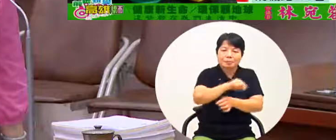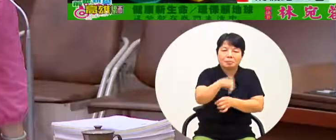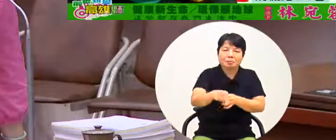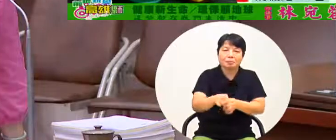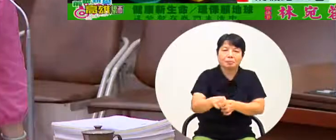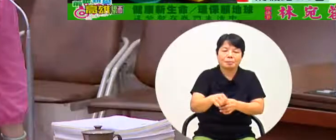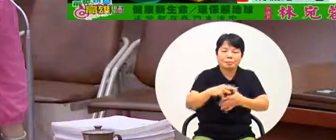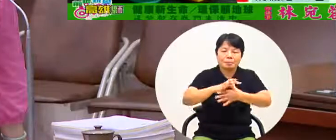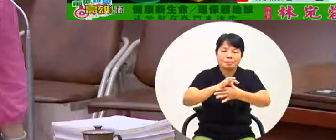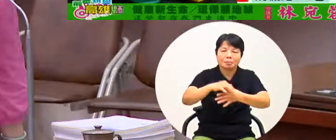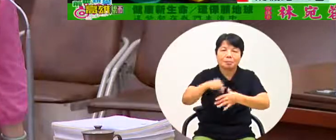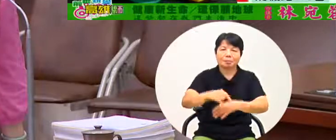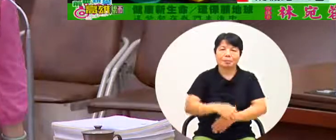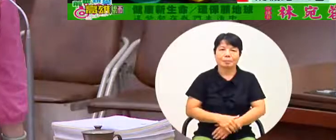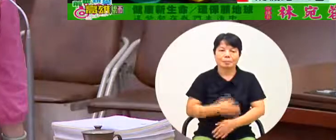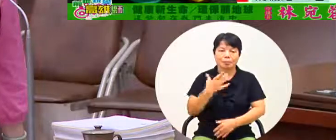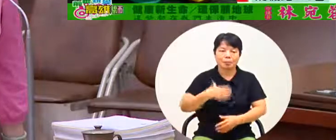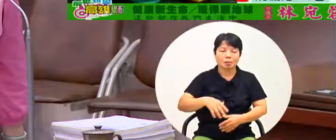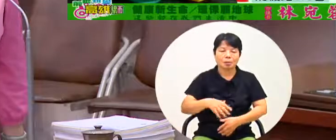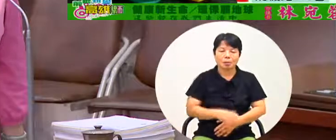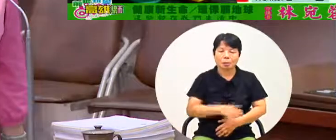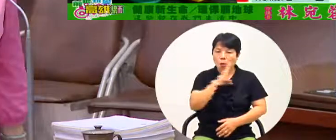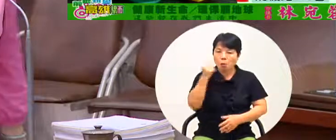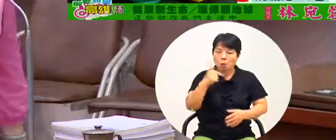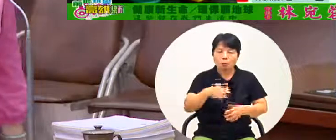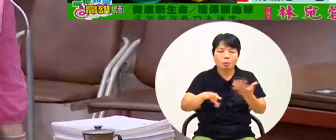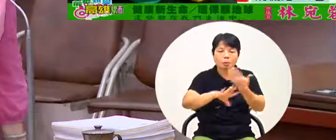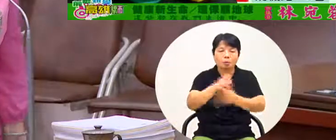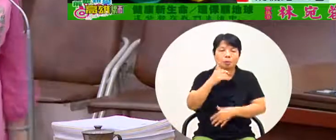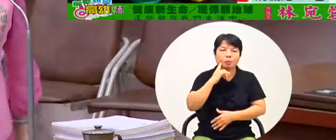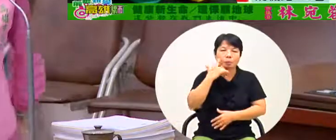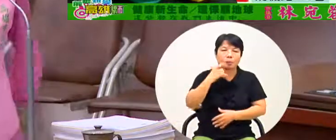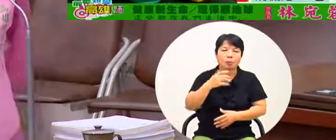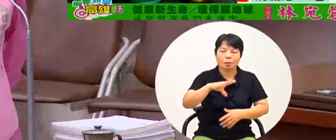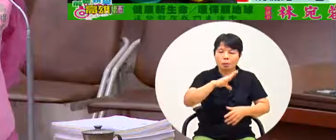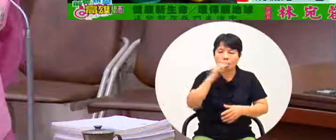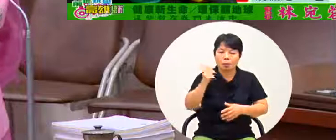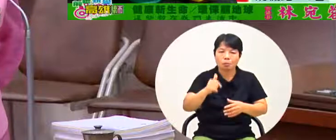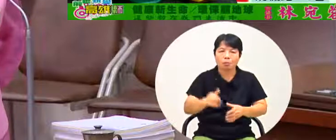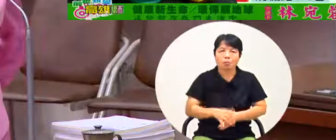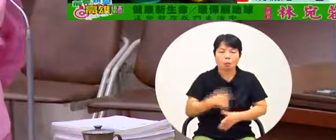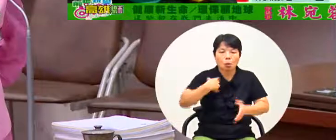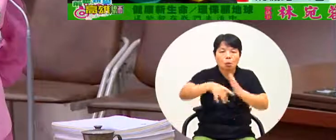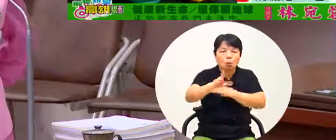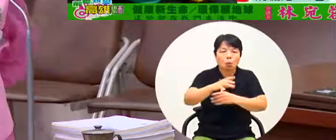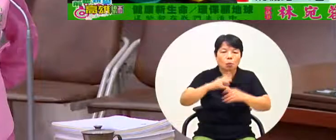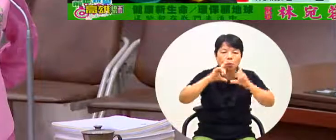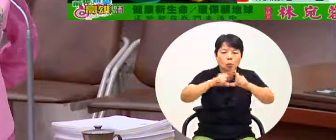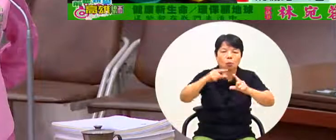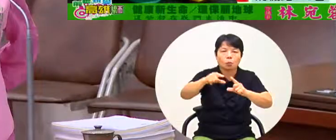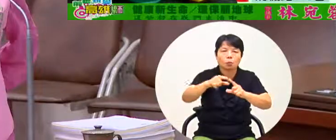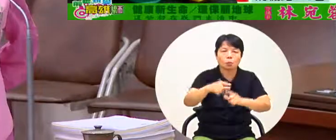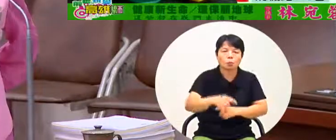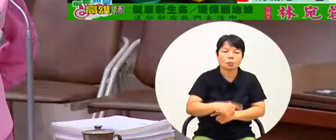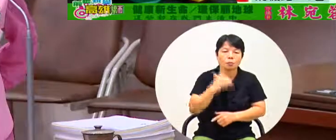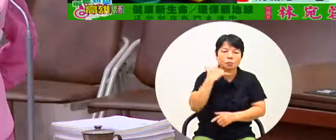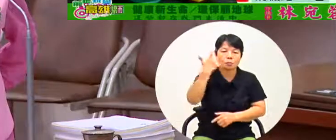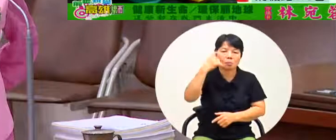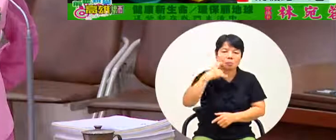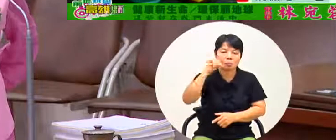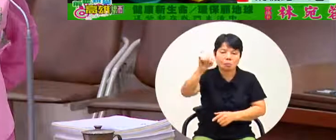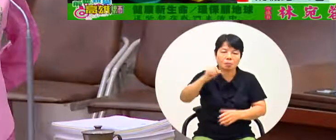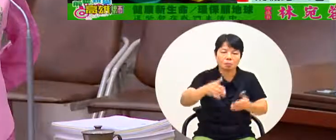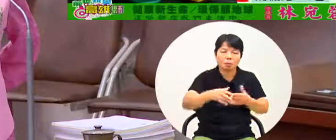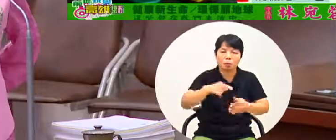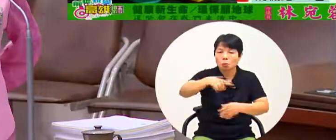奶、阿公、爷爷迄边啊，伊讲啊，无你是去对做工啊，啊等下规身躯拢乌蛇蛇啊，整个